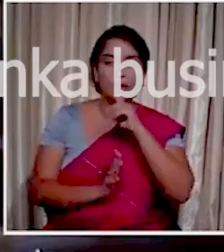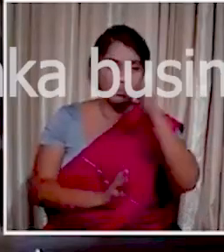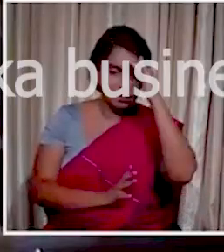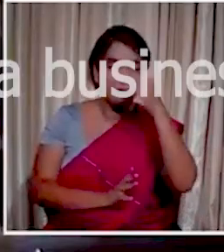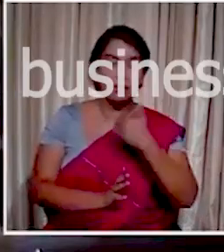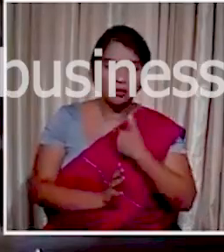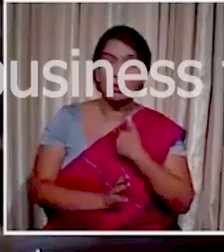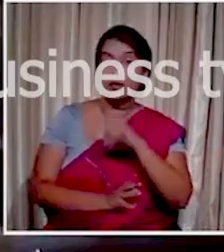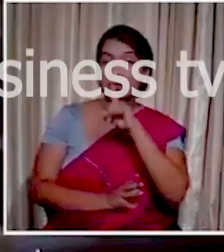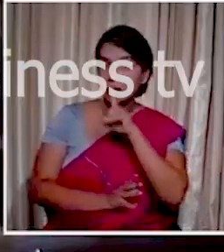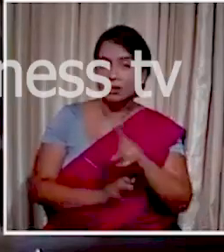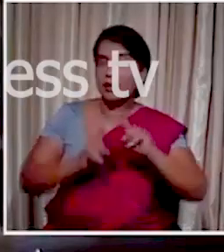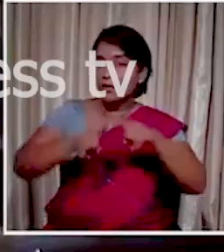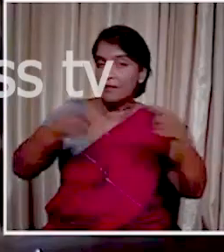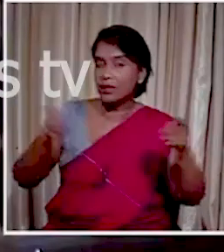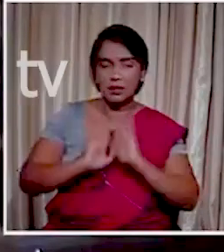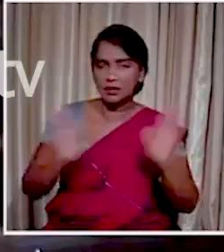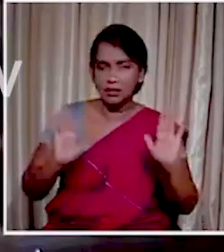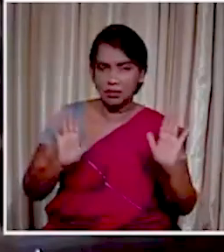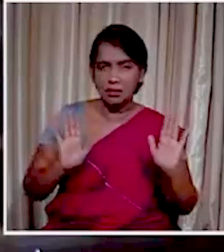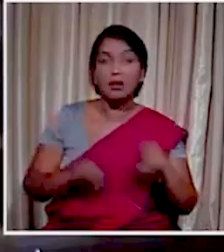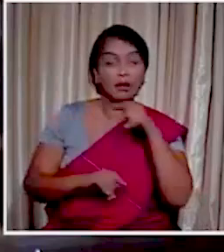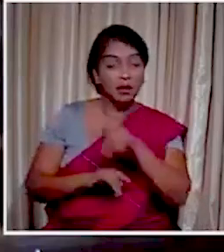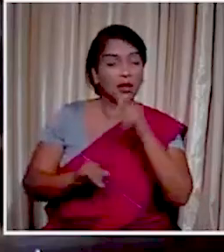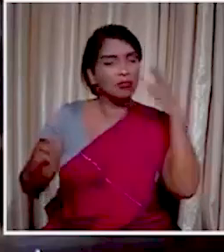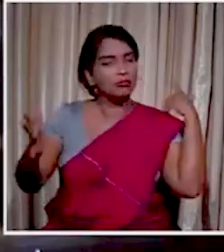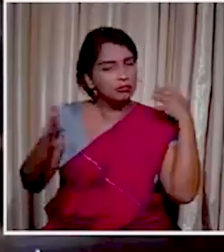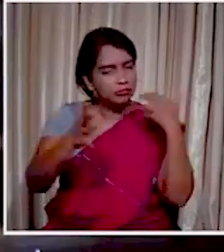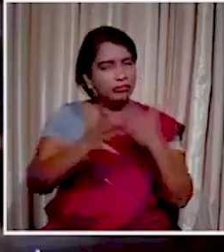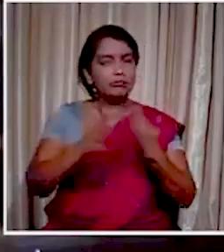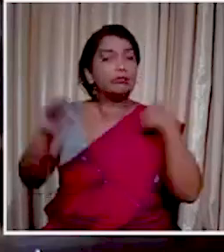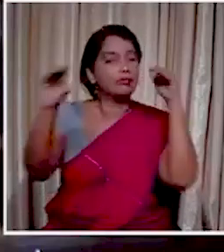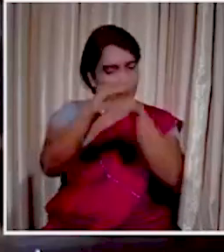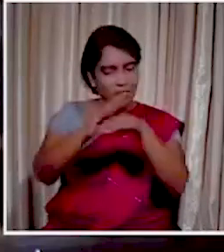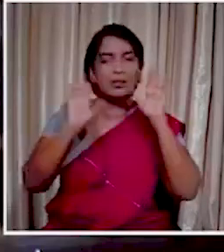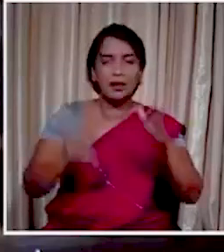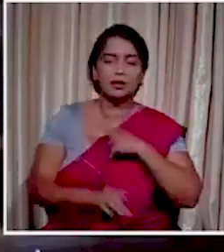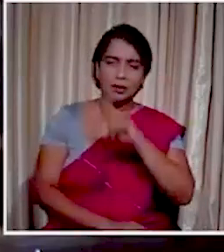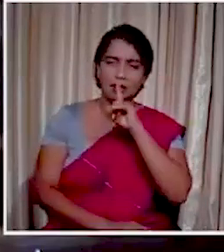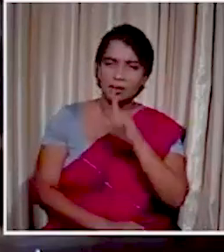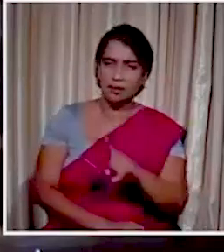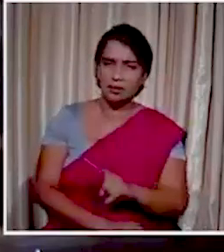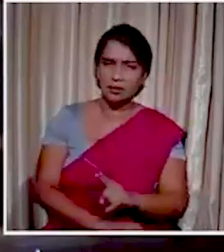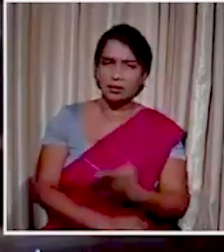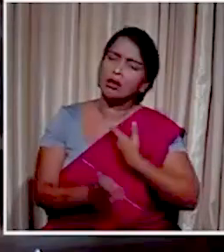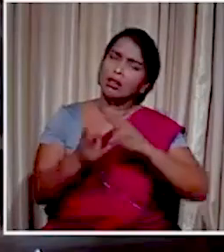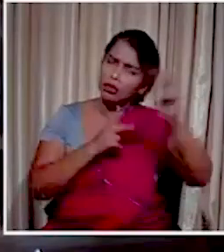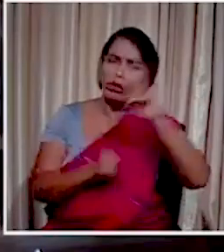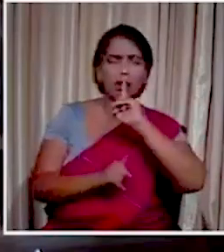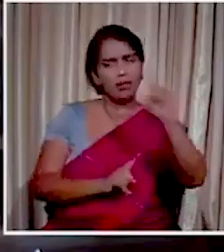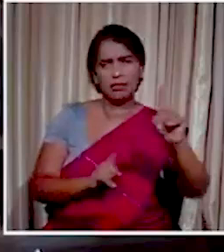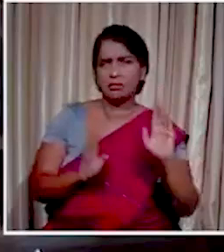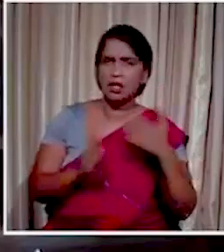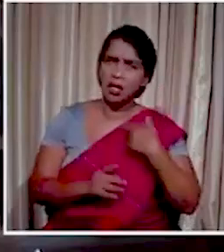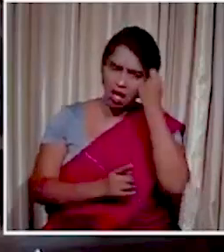මා සනිටුවන් කරන්නේ අන් කවරක්වත් නිසා නෙවෙයි ඒක ඉතිහාසයට ඇතුළත් වූ කරුණක් ලෙස මා පිළිගන්න නිසා කවුරු හරි ප්‍රතික්ෂේප කරන්න ඒක